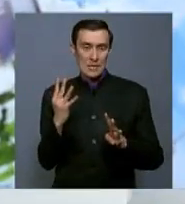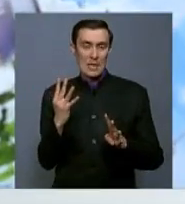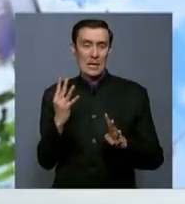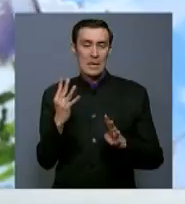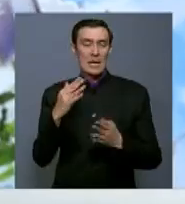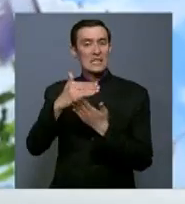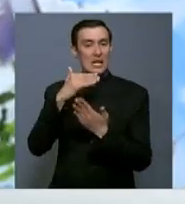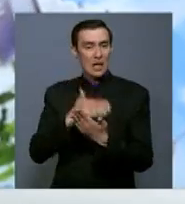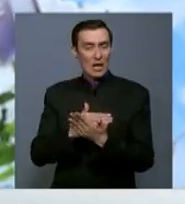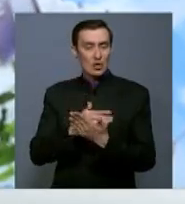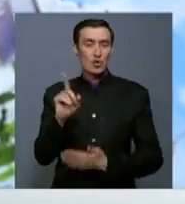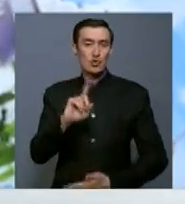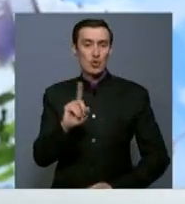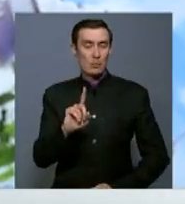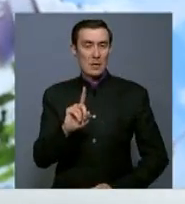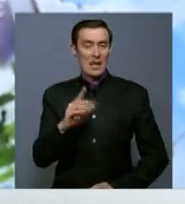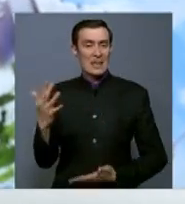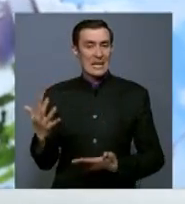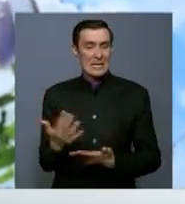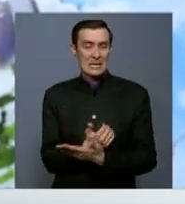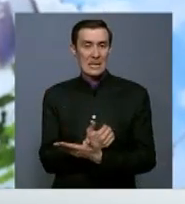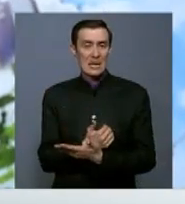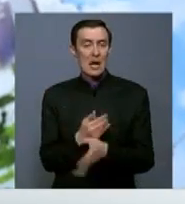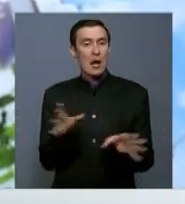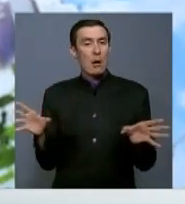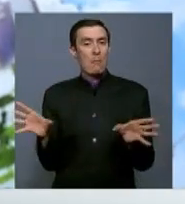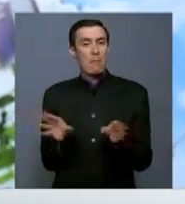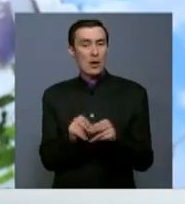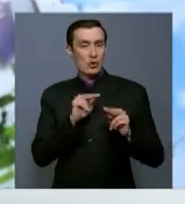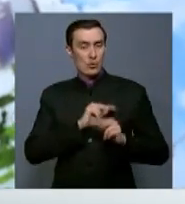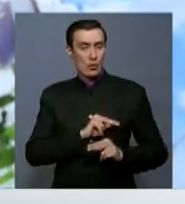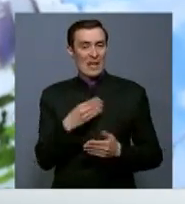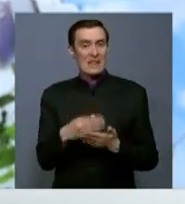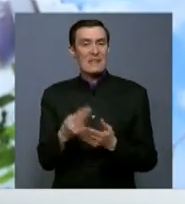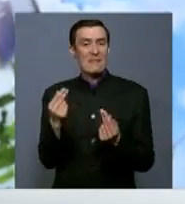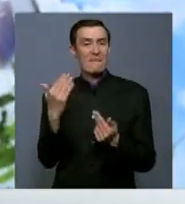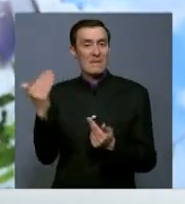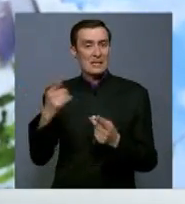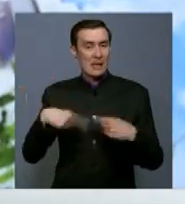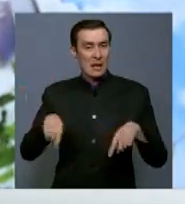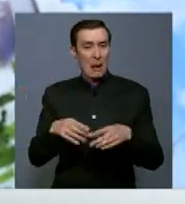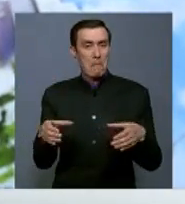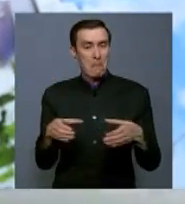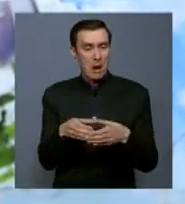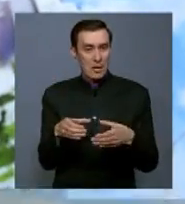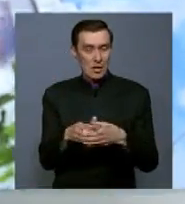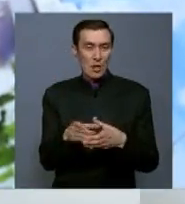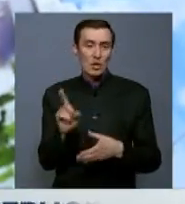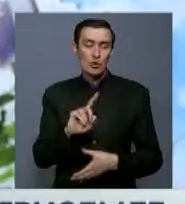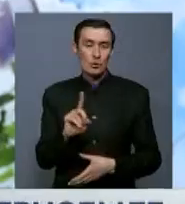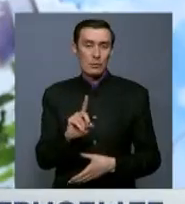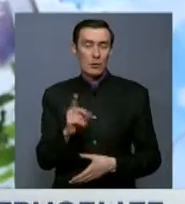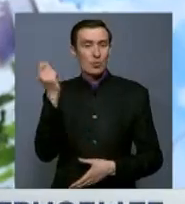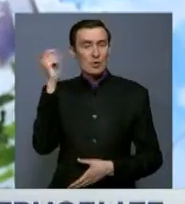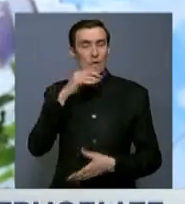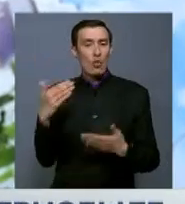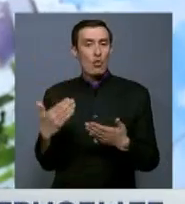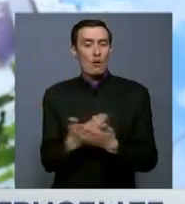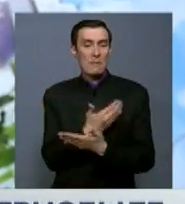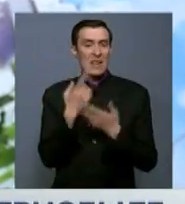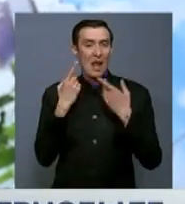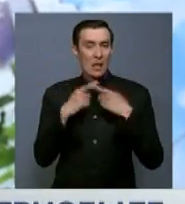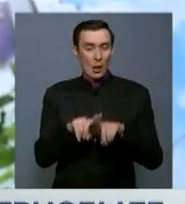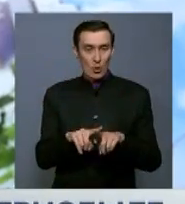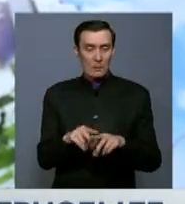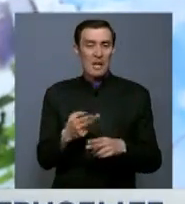задача состоит в том, чтобы найти партнера, чтобы найти инвестора, чтобы ознакомиться с теми передовыми наработками,